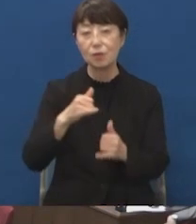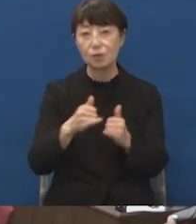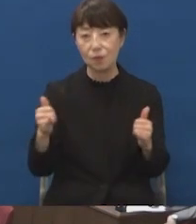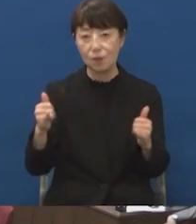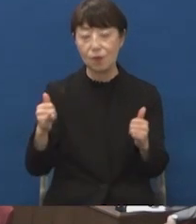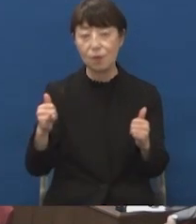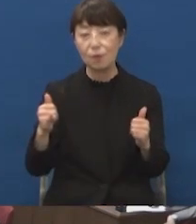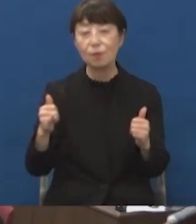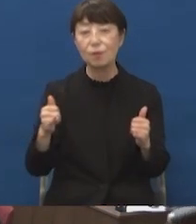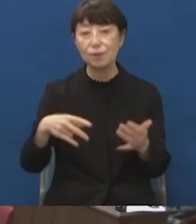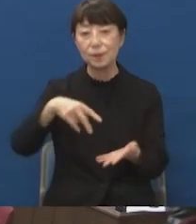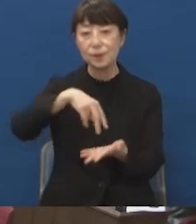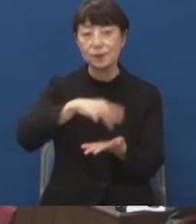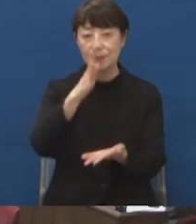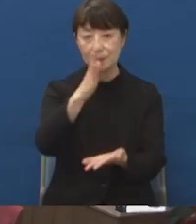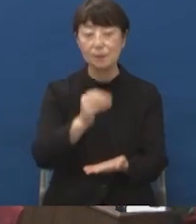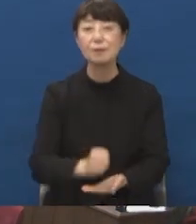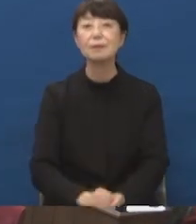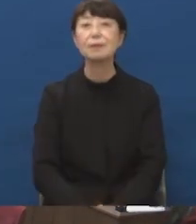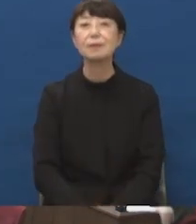の起立を求めます。